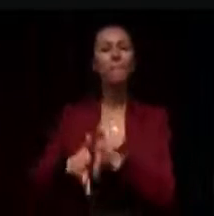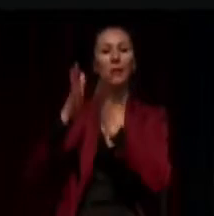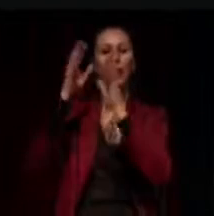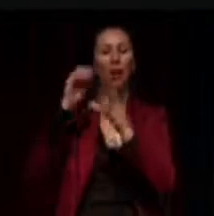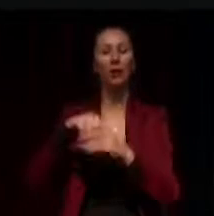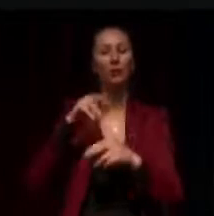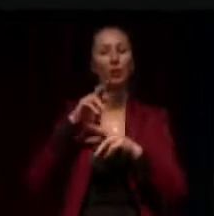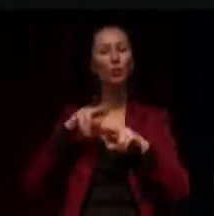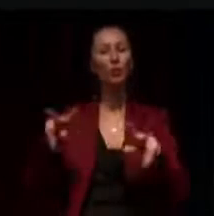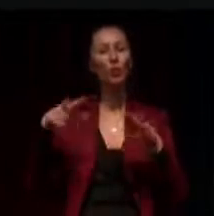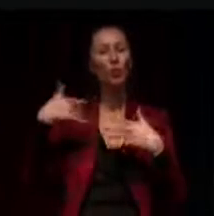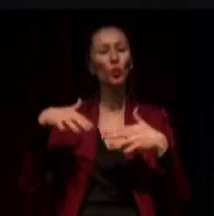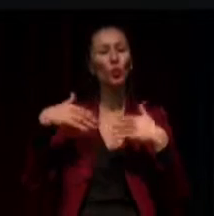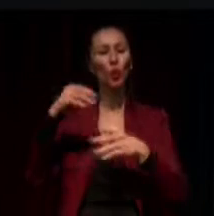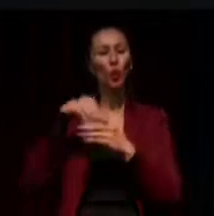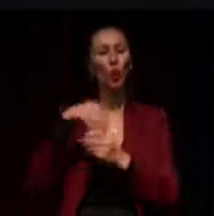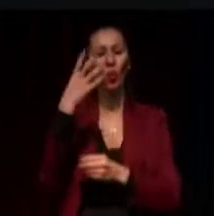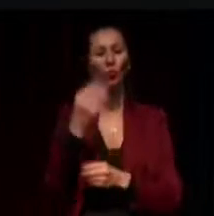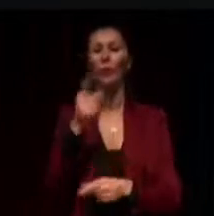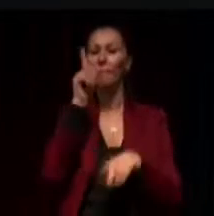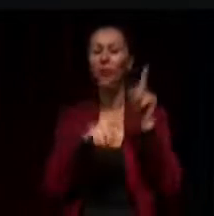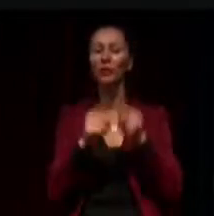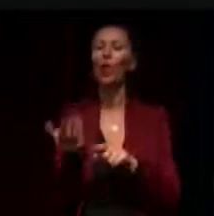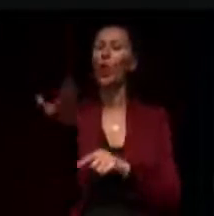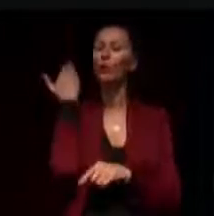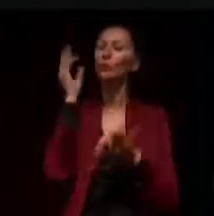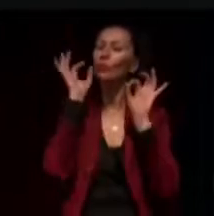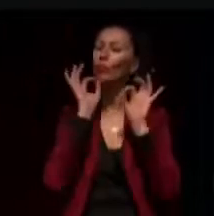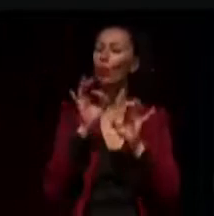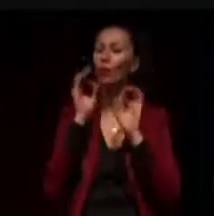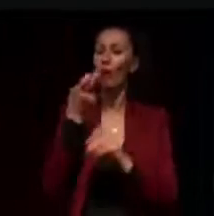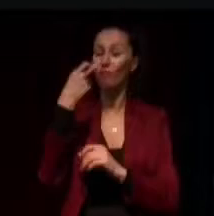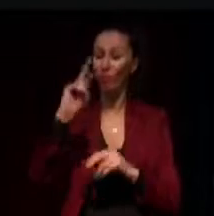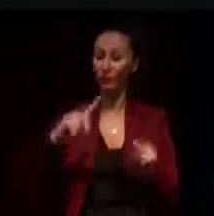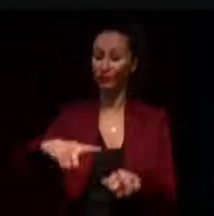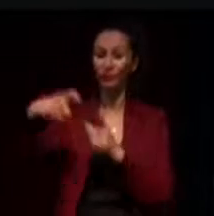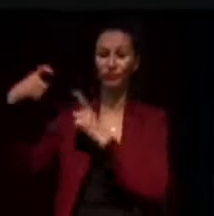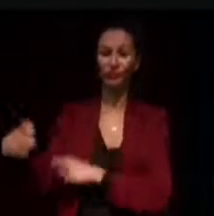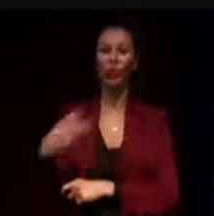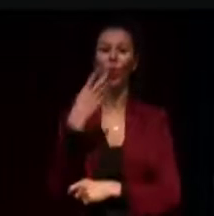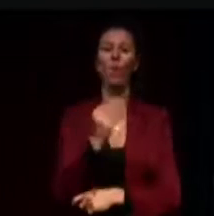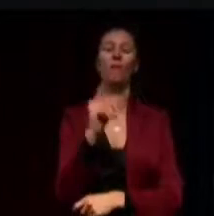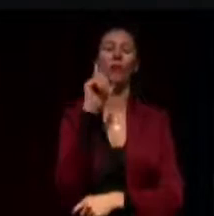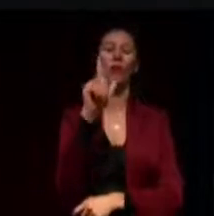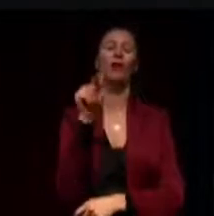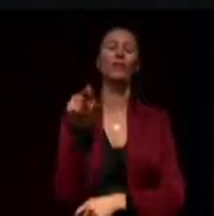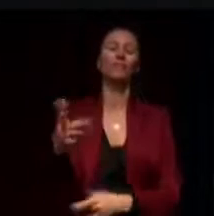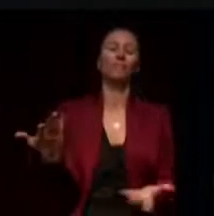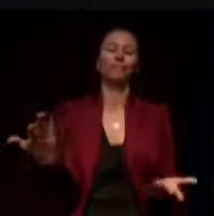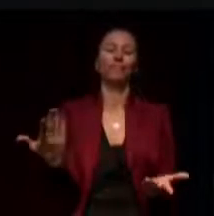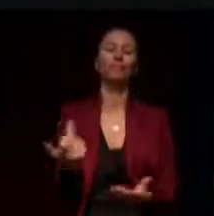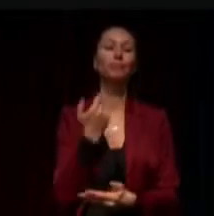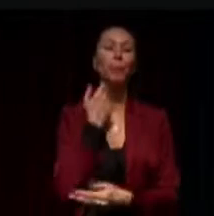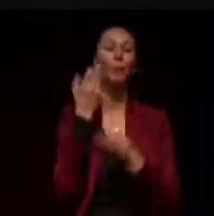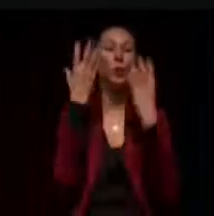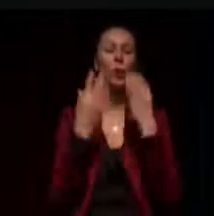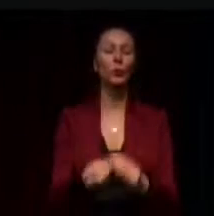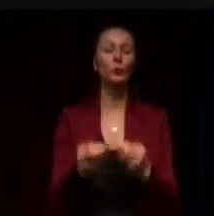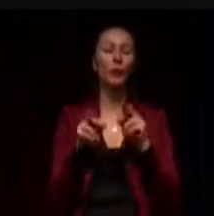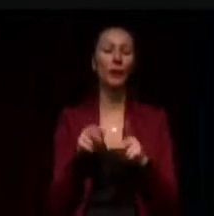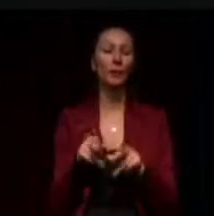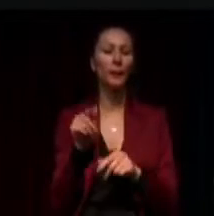olduğu, bazılarının mutlaka önceden tahliye edilmesi gerektiği ortaya çıkıyor. İş işten geçtikten